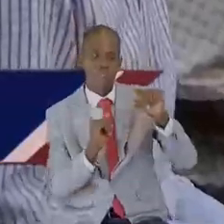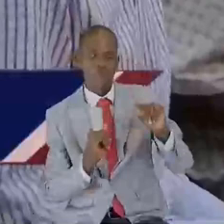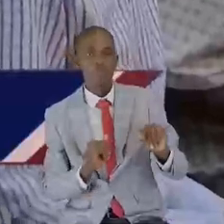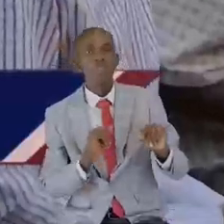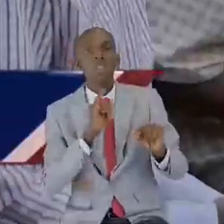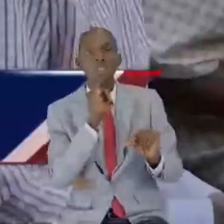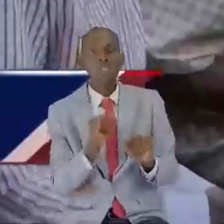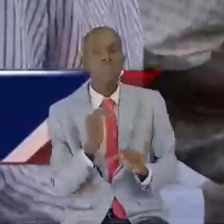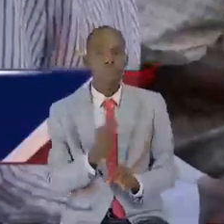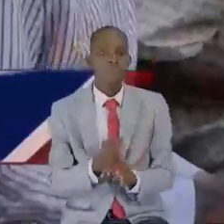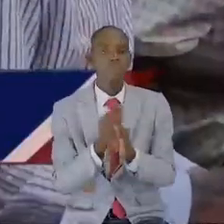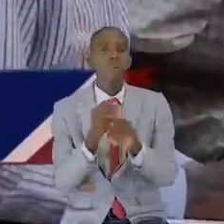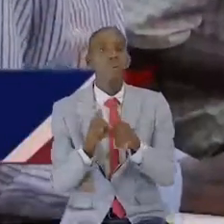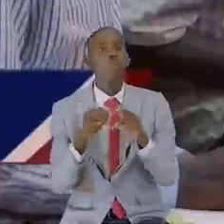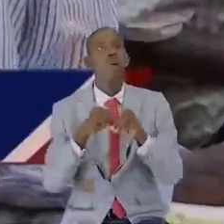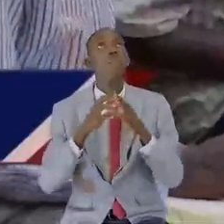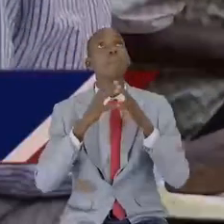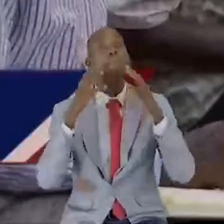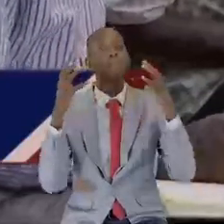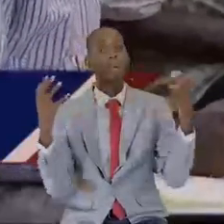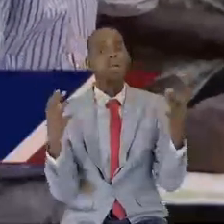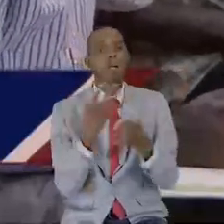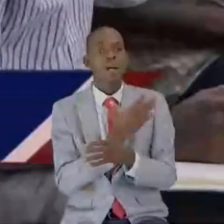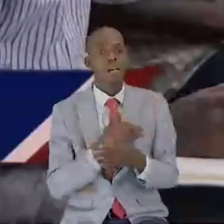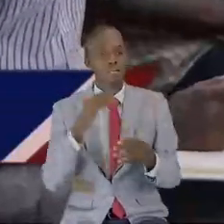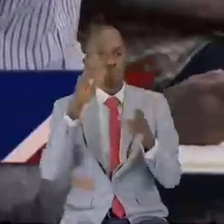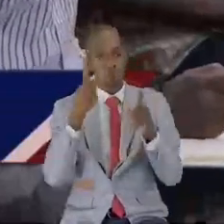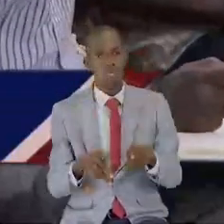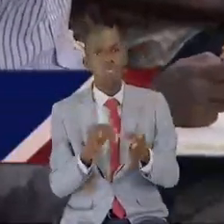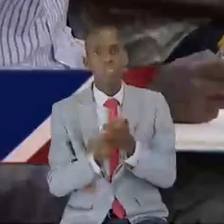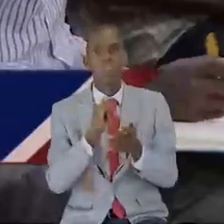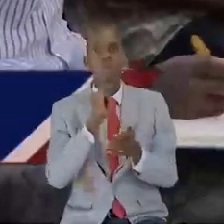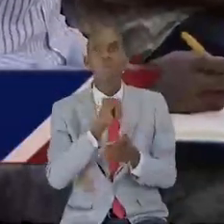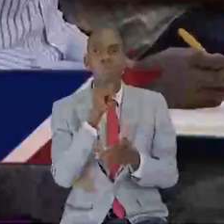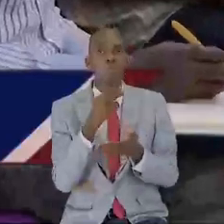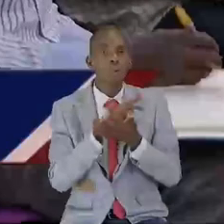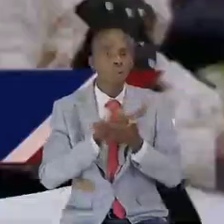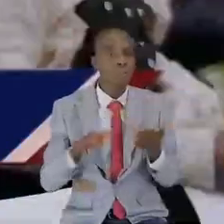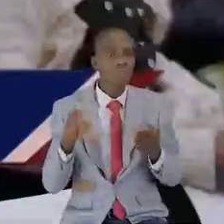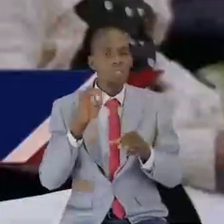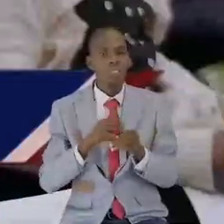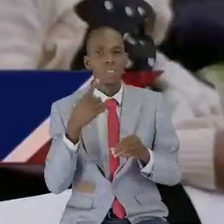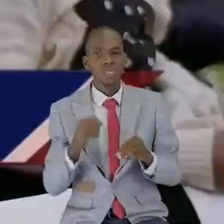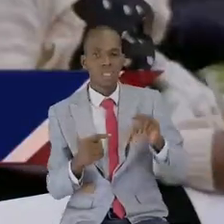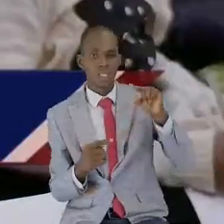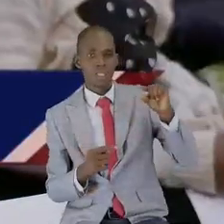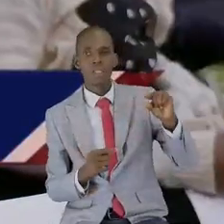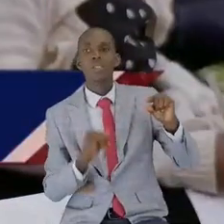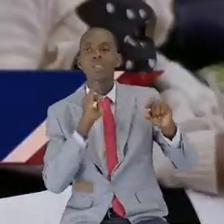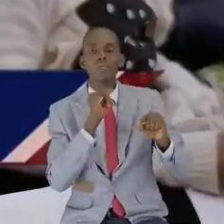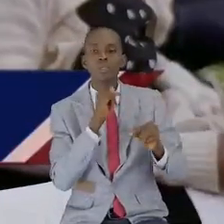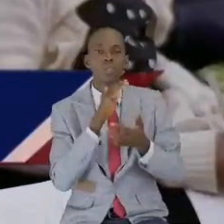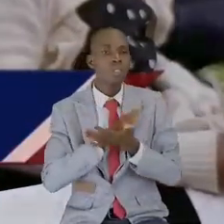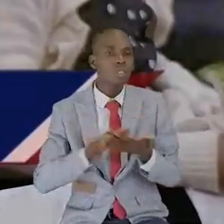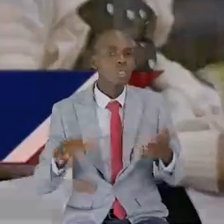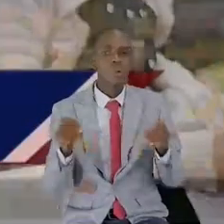Celui qui est fidèle dans les moindres choses l'est aussi dans les grandes. Et celui qui est injuste dans les moindres choses l'est aussi